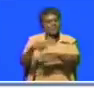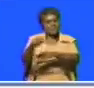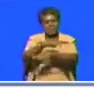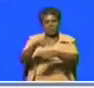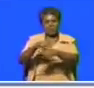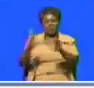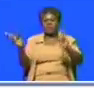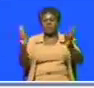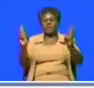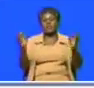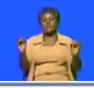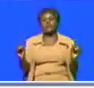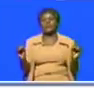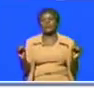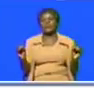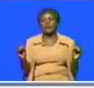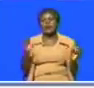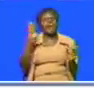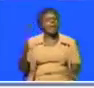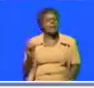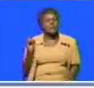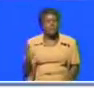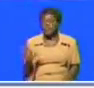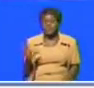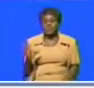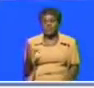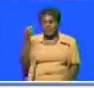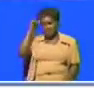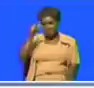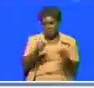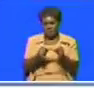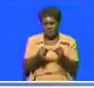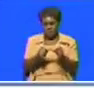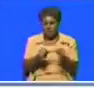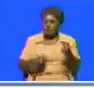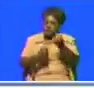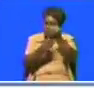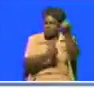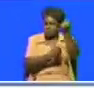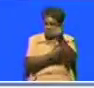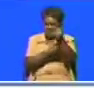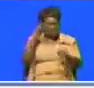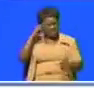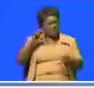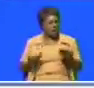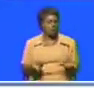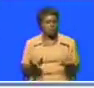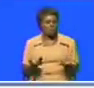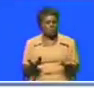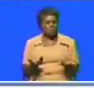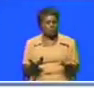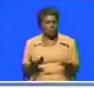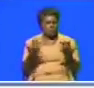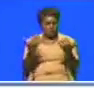haliwezi kugaramia. Litakuja na gharama kubwa sana kwa taifa. Na kumbuka pia nimesema kwamba wafuasi wao watachukulia jambo kama hili kivipi?